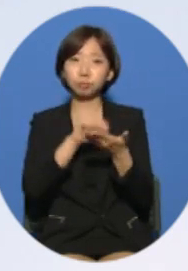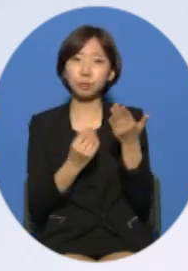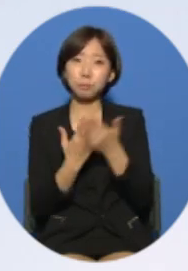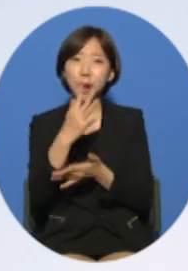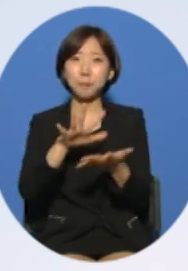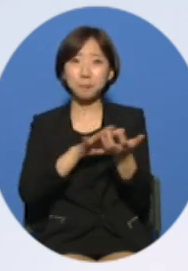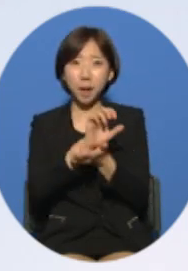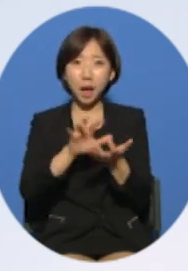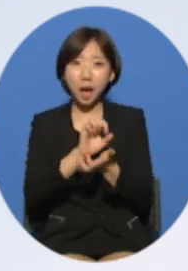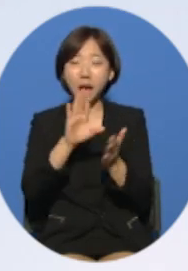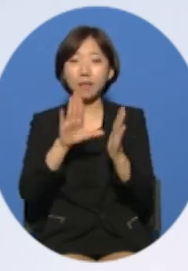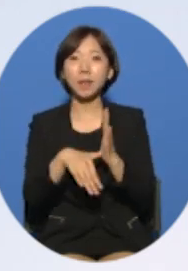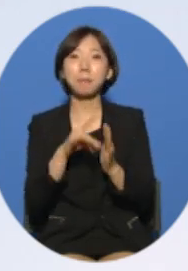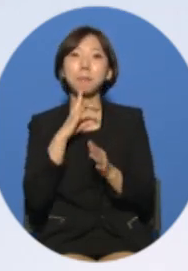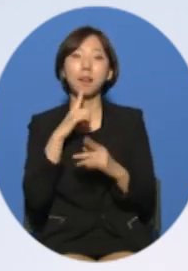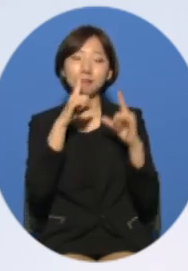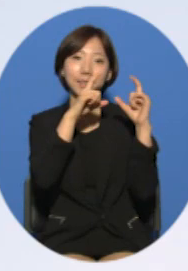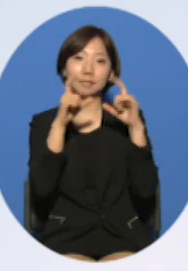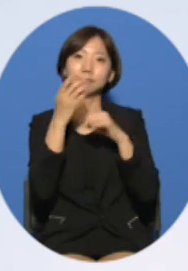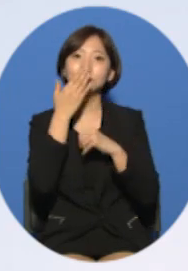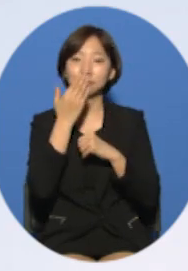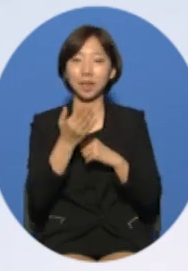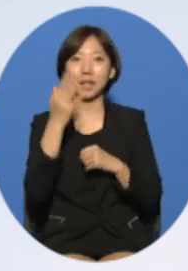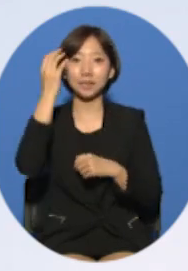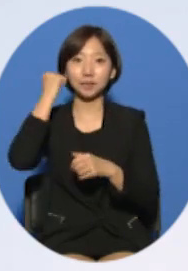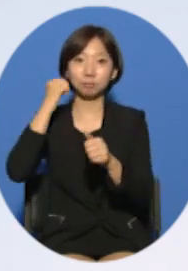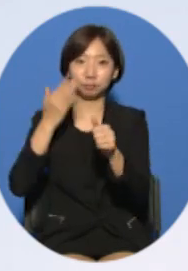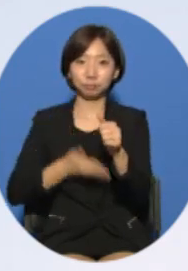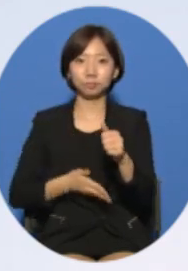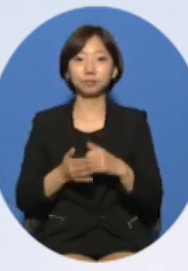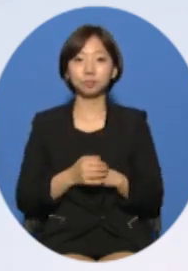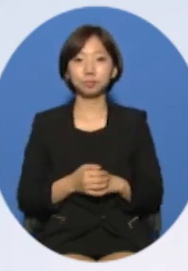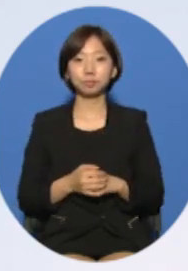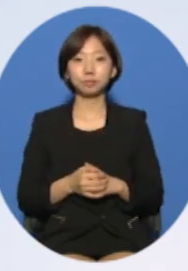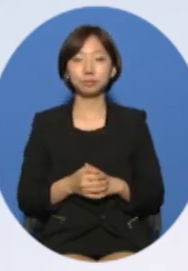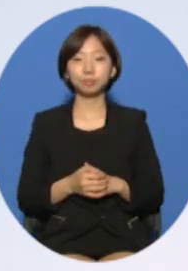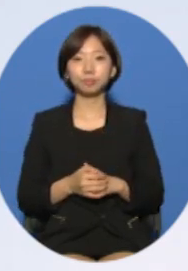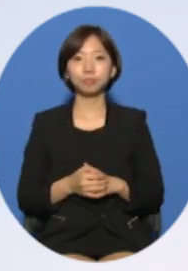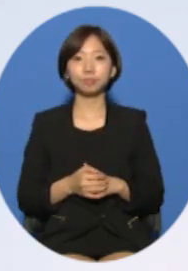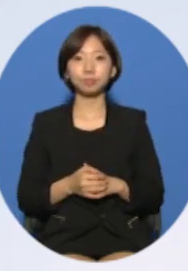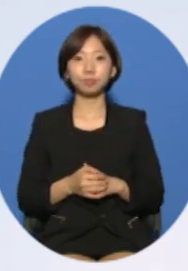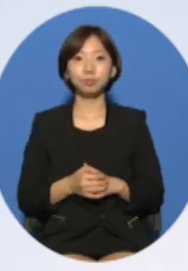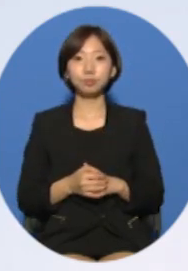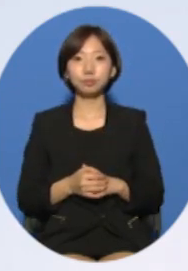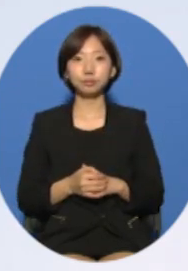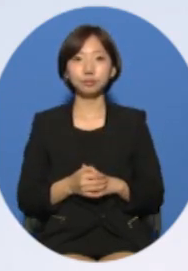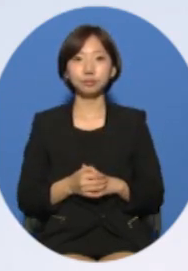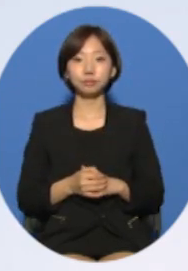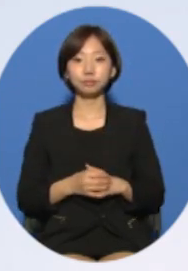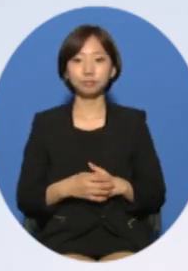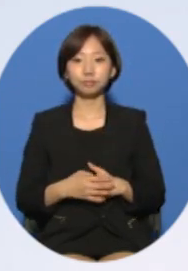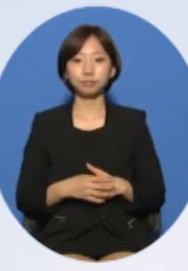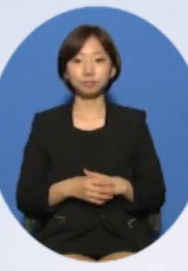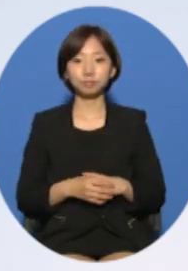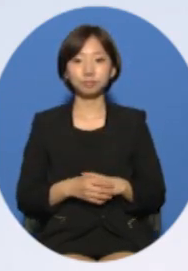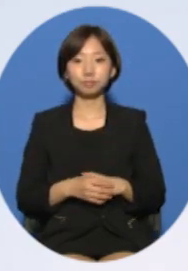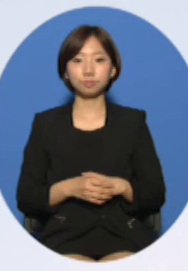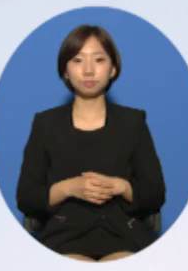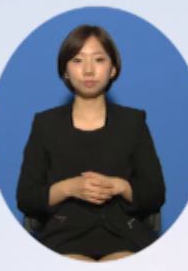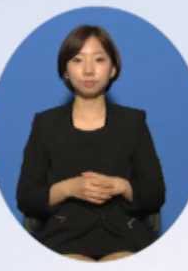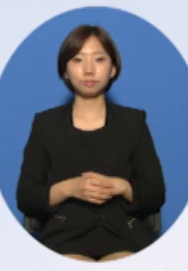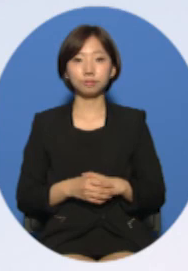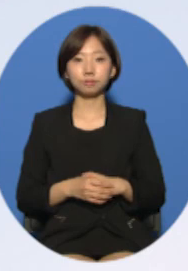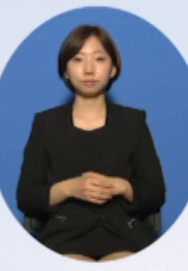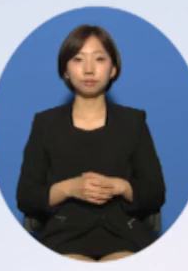말씀을 드립니다. 자, 그래서 투표 참관인 교육이 지금 이루어지고 있고요. 예. 예. 그리고 나서 이제